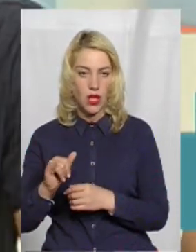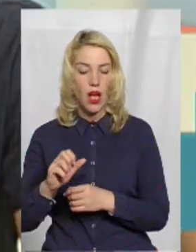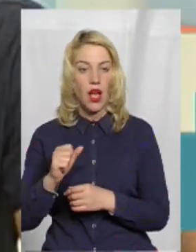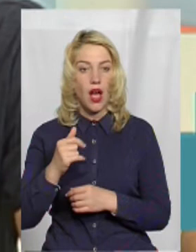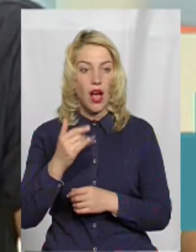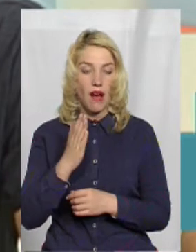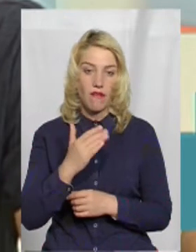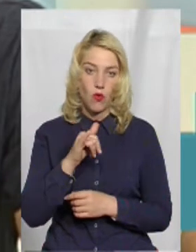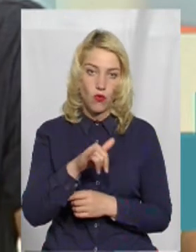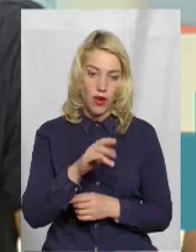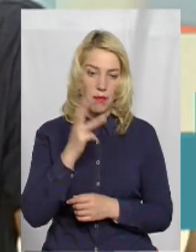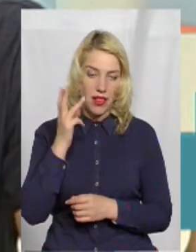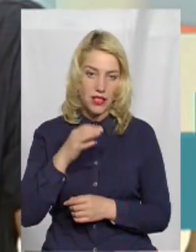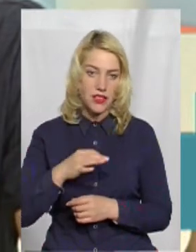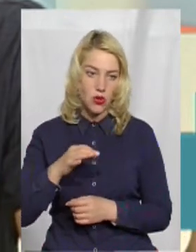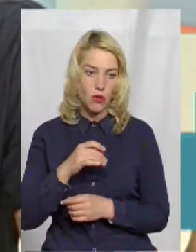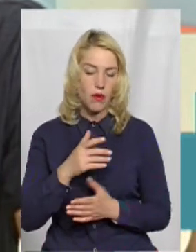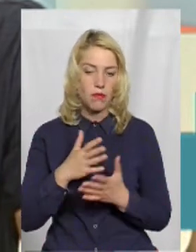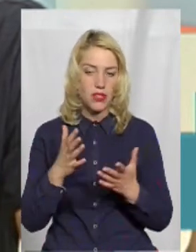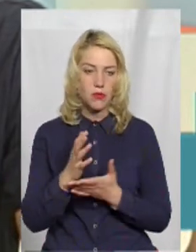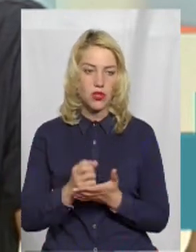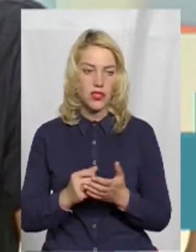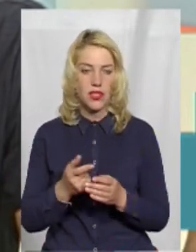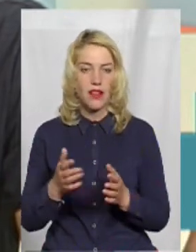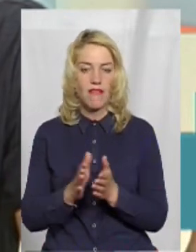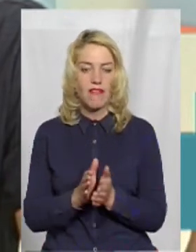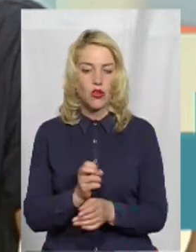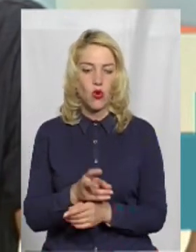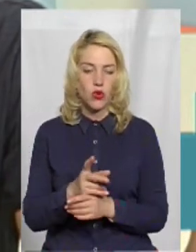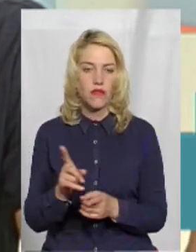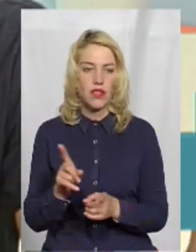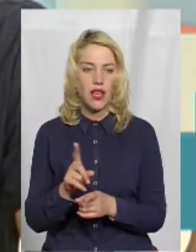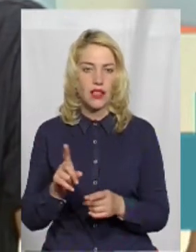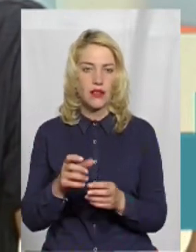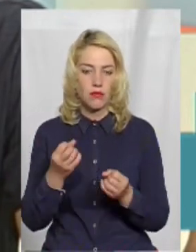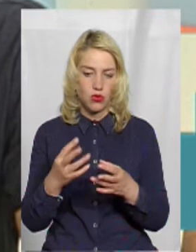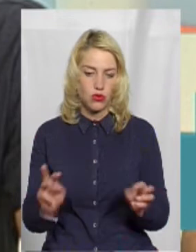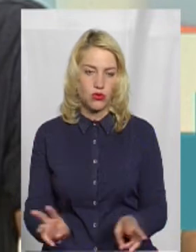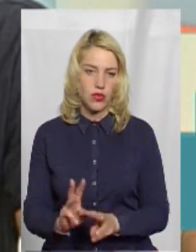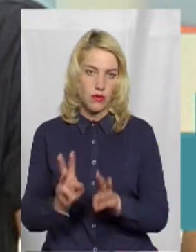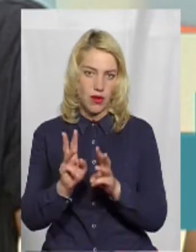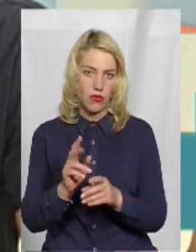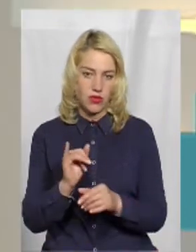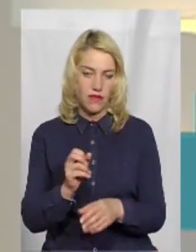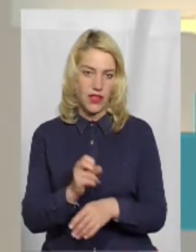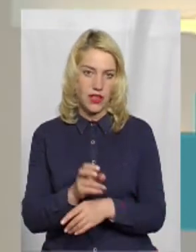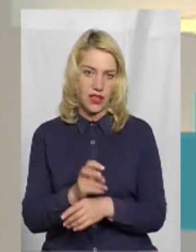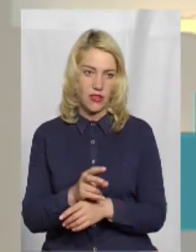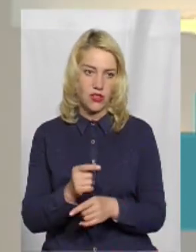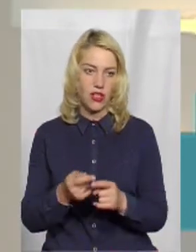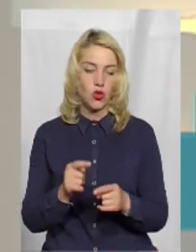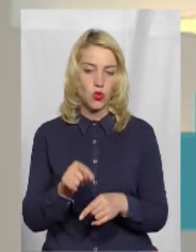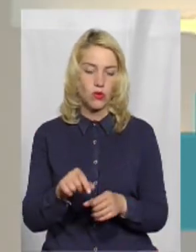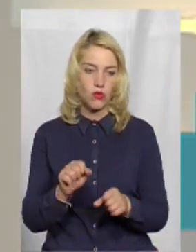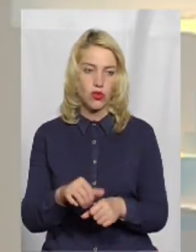в Хмельницькій області значно більший потенціал таких відходів, які досі зараз переважно спалюються, викидаються, що і тут